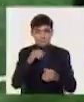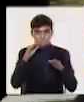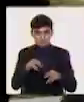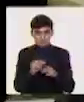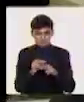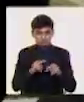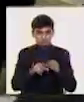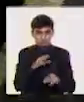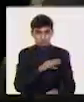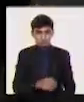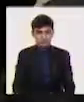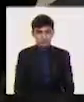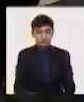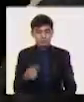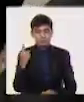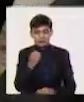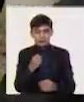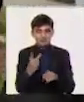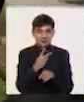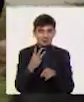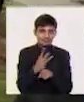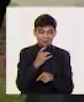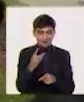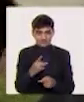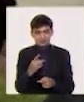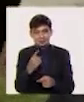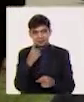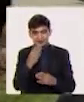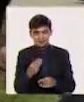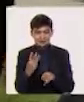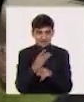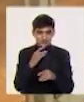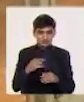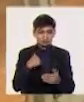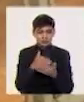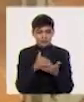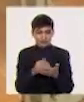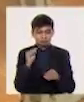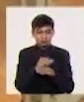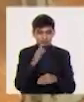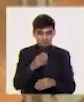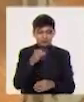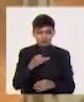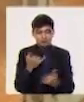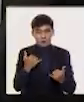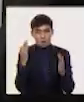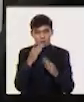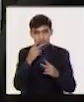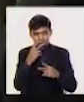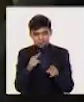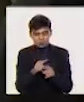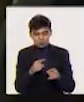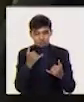салдырыпты. Аптасына 2 рет, не 3 рет, қалай болады, күніне 3 рет па, соны уже графика отырғызатын боламыз. Ары кетсе, ауа райына қарай,